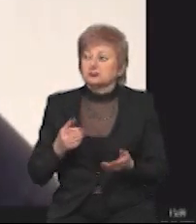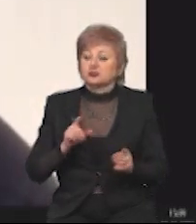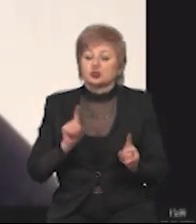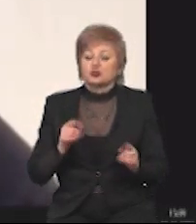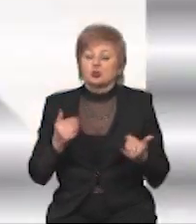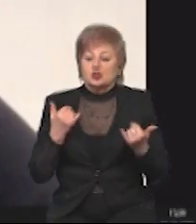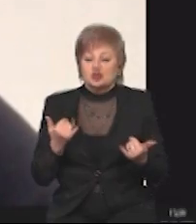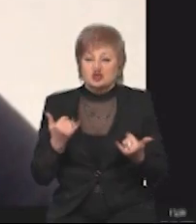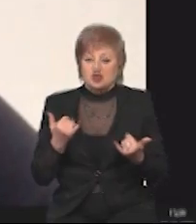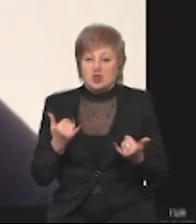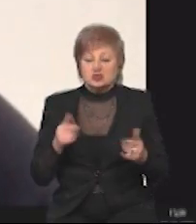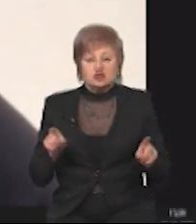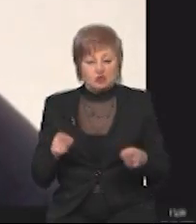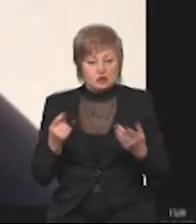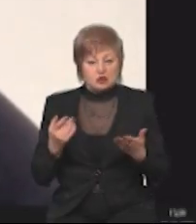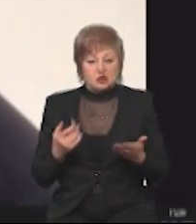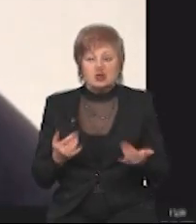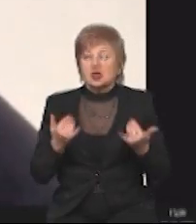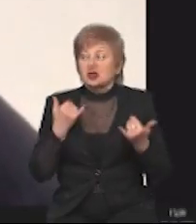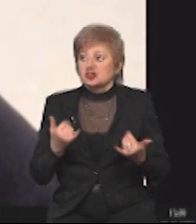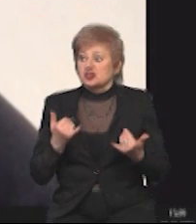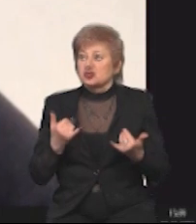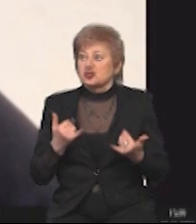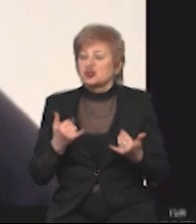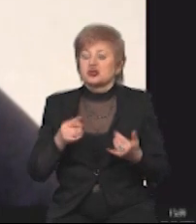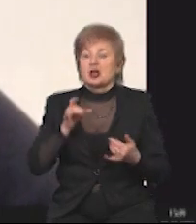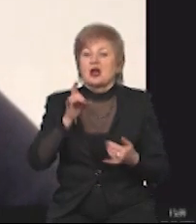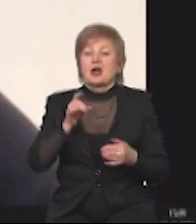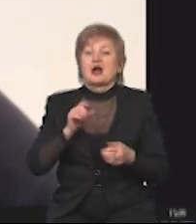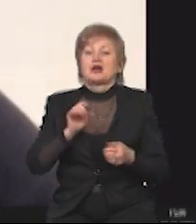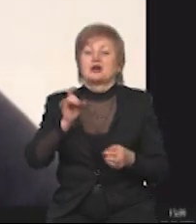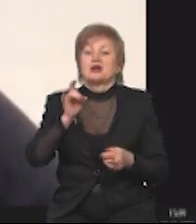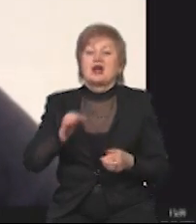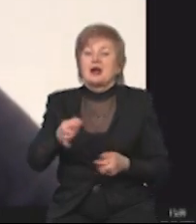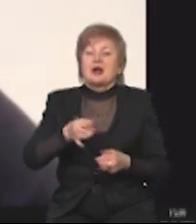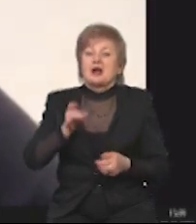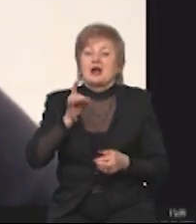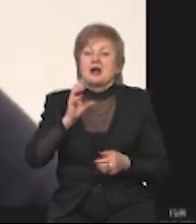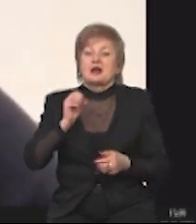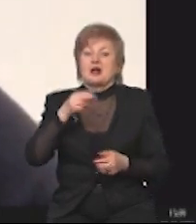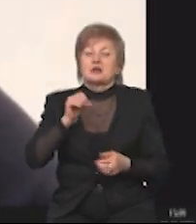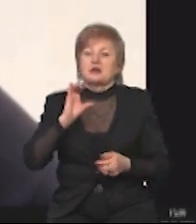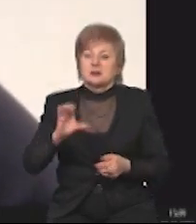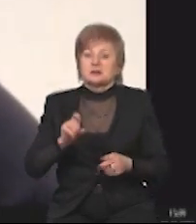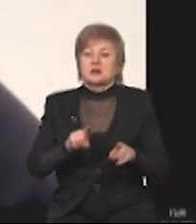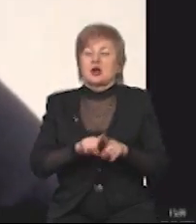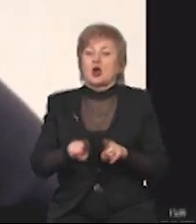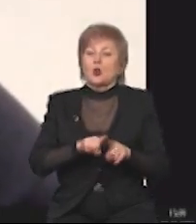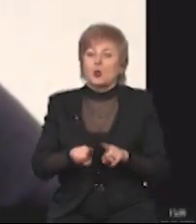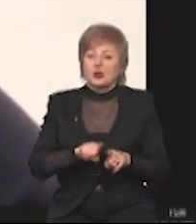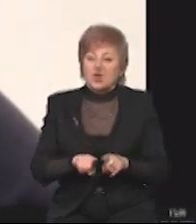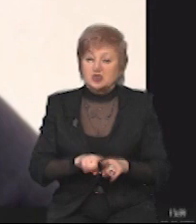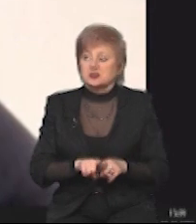сейчас создана. На данный момент убирается активно редис свежий, огурец в полном объеме уже